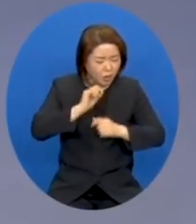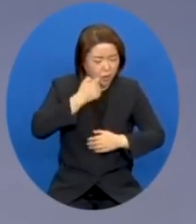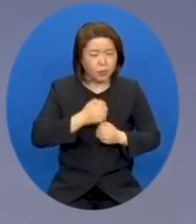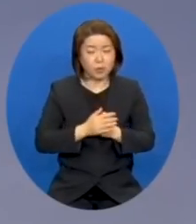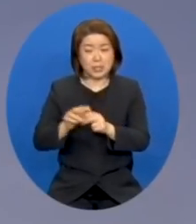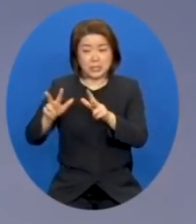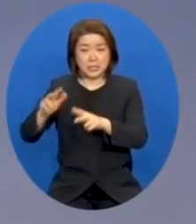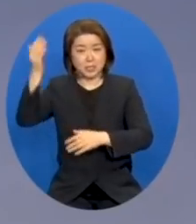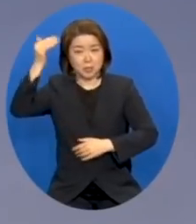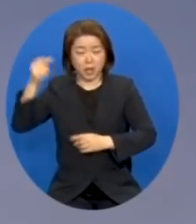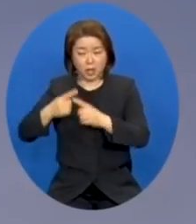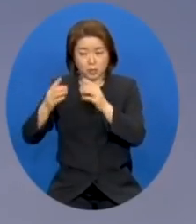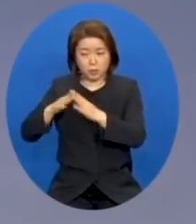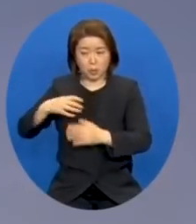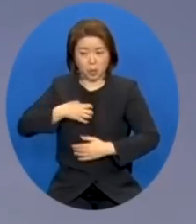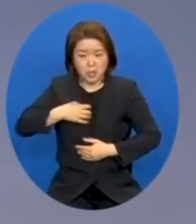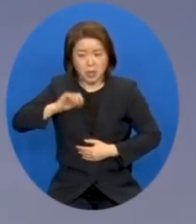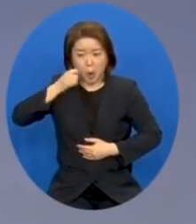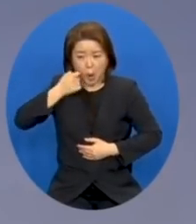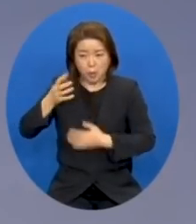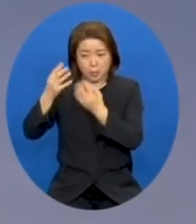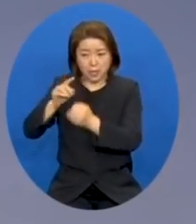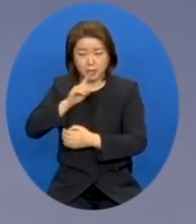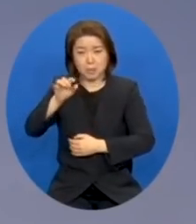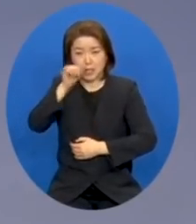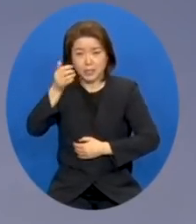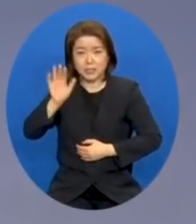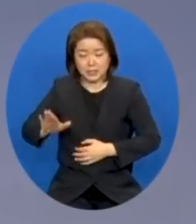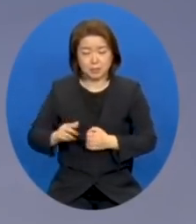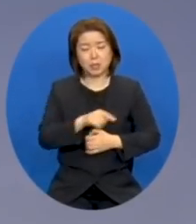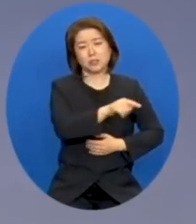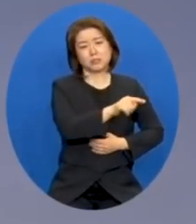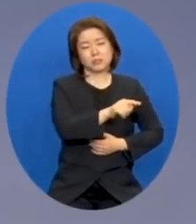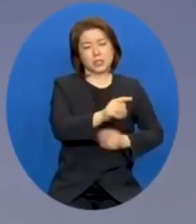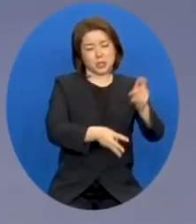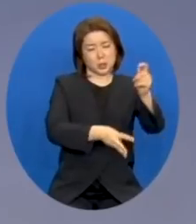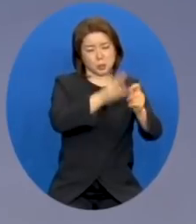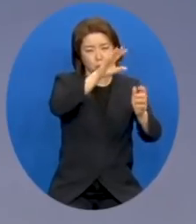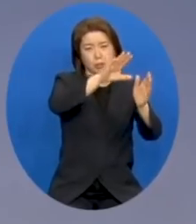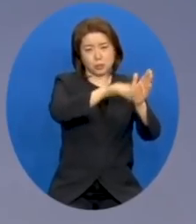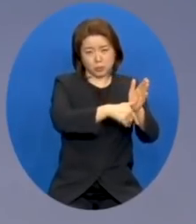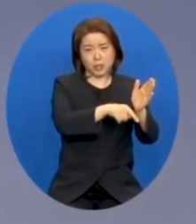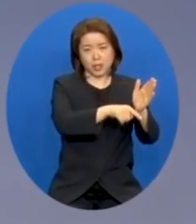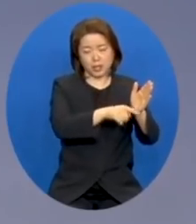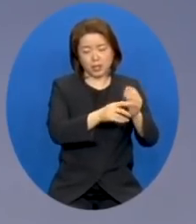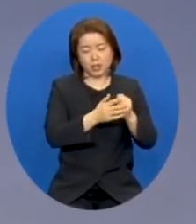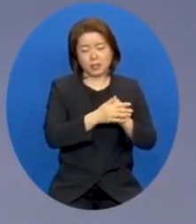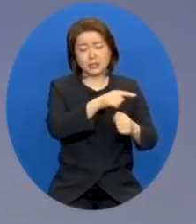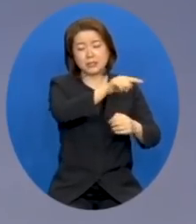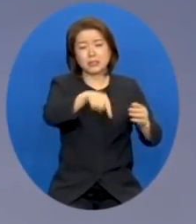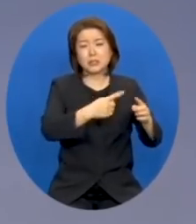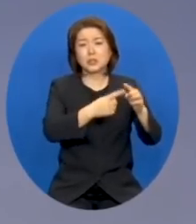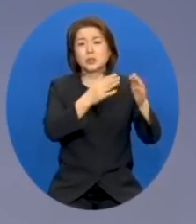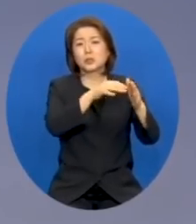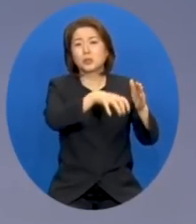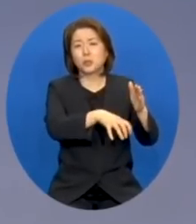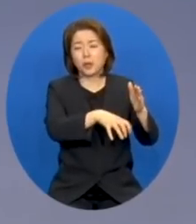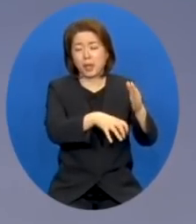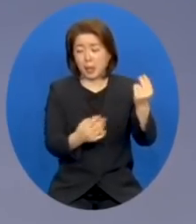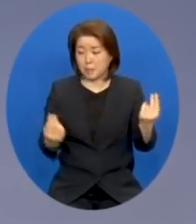한국교회가 위기다 어려움에 많다고 하지만 고린도 시대에 그 고린도 교회의